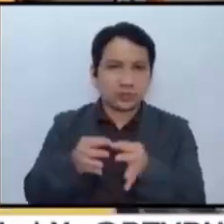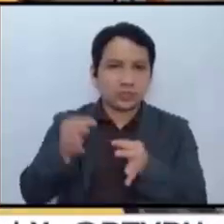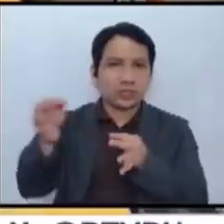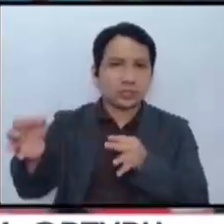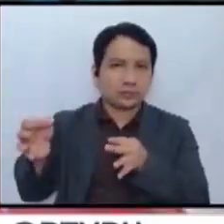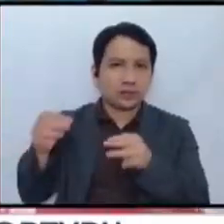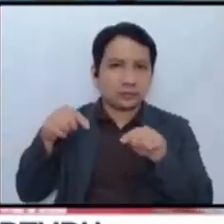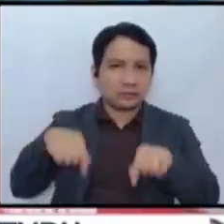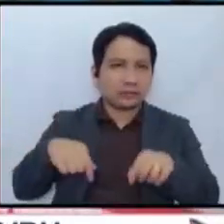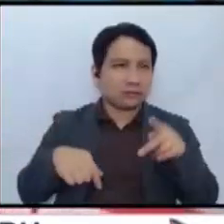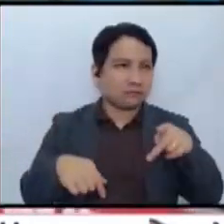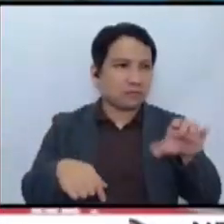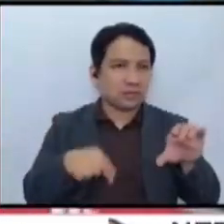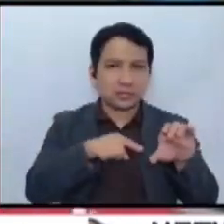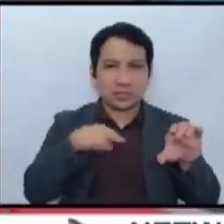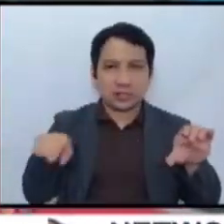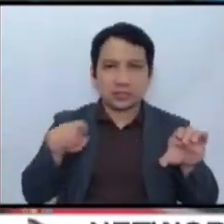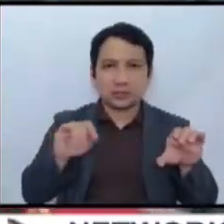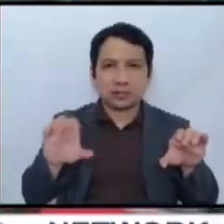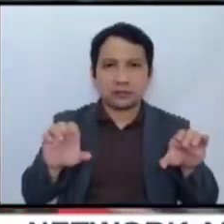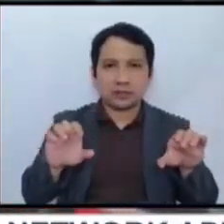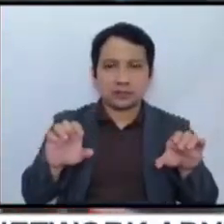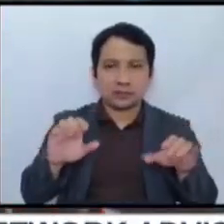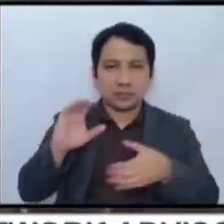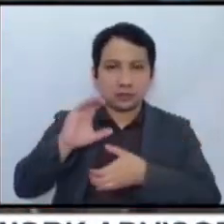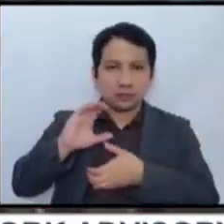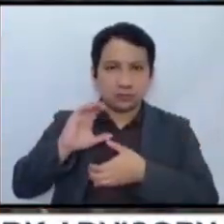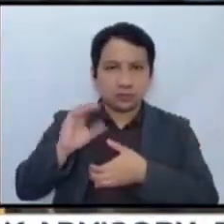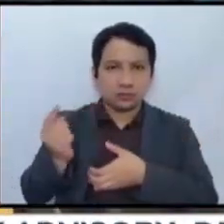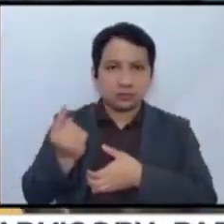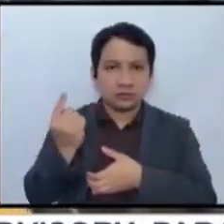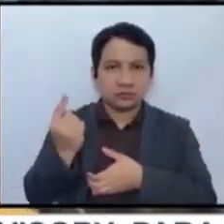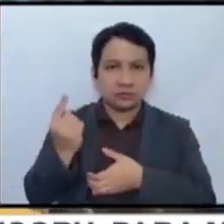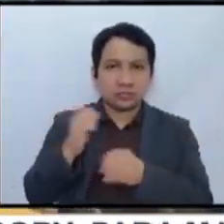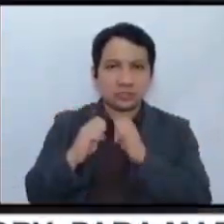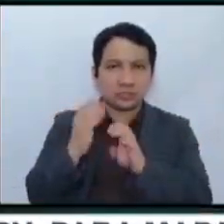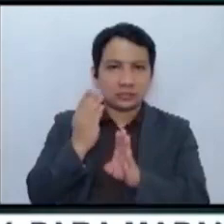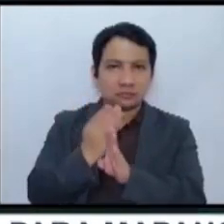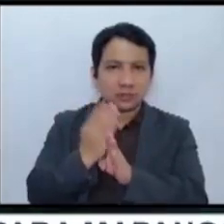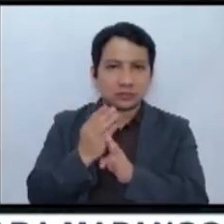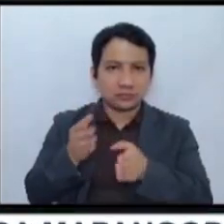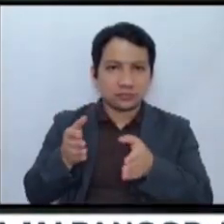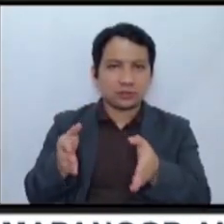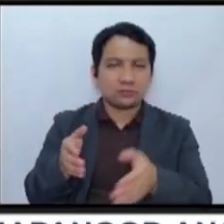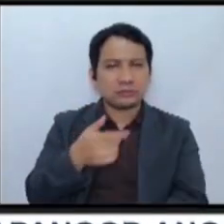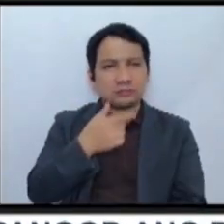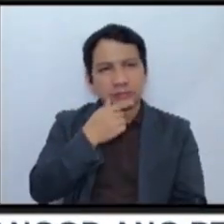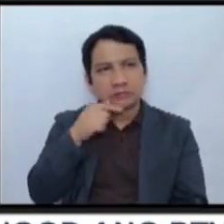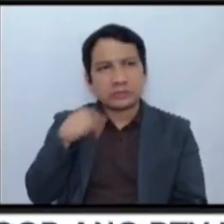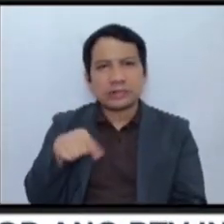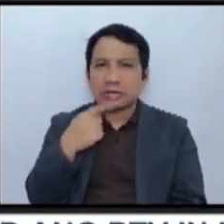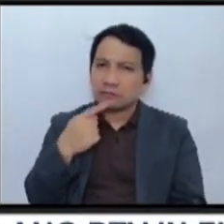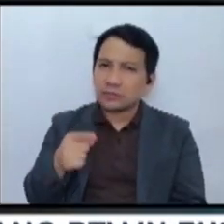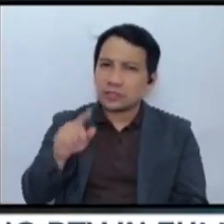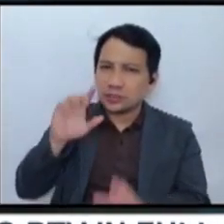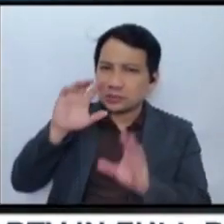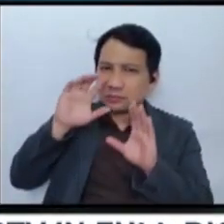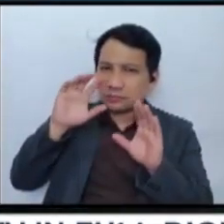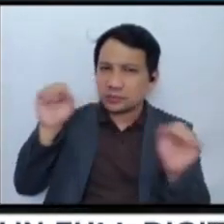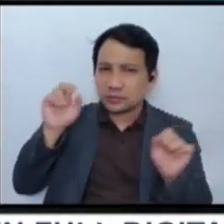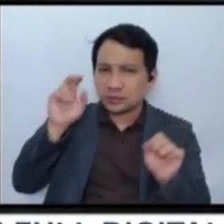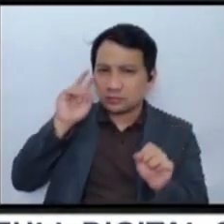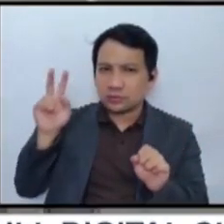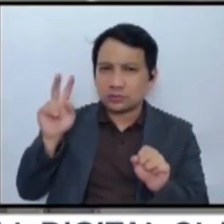Pasay Taft lang hanggang Monumento sa Caloocan ang ruta ng EDSA Bus Carousel. Sinabi pa ng Pangulo, aayusin din ang Pasig